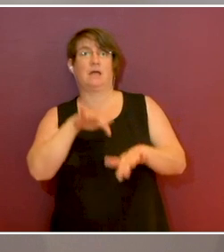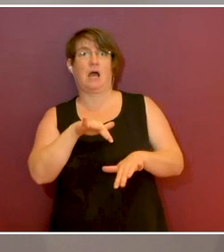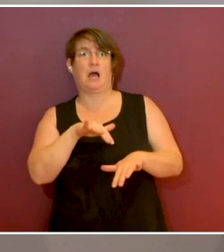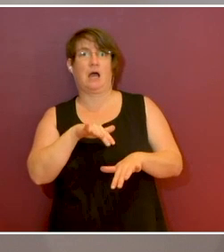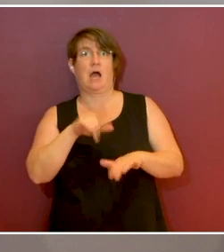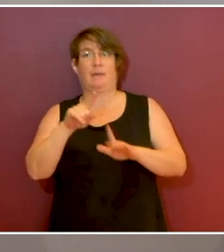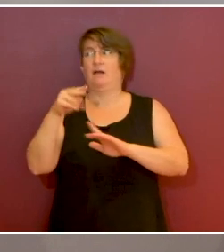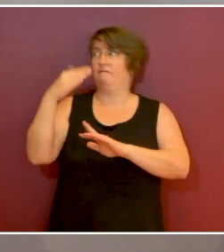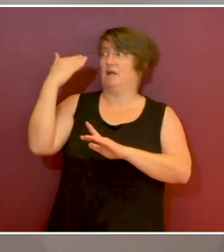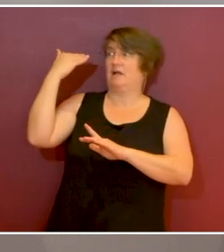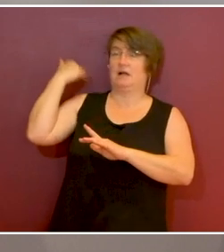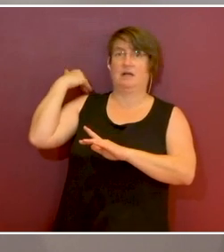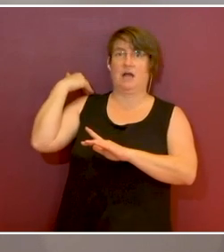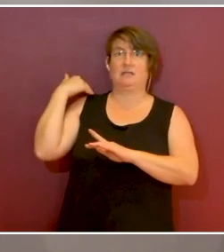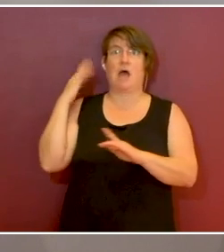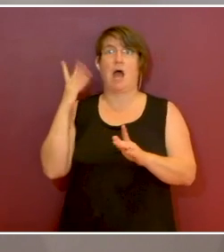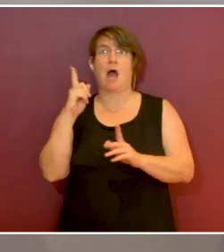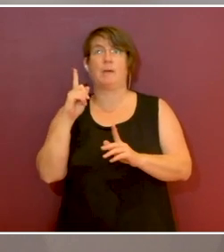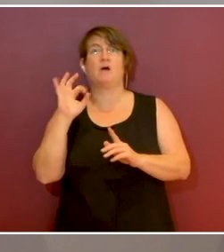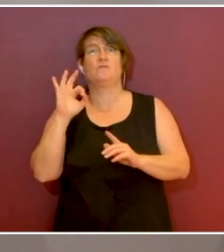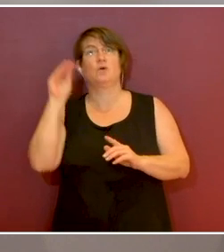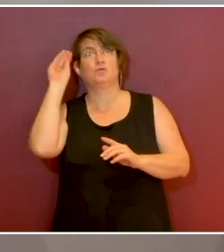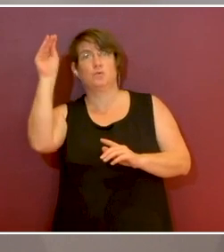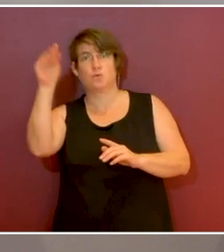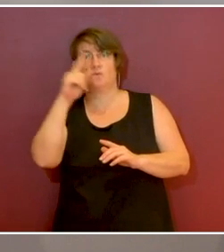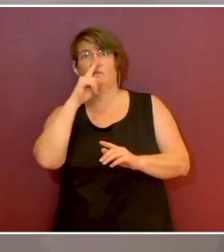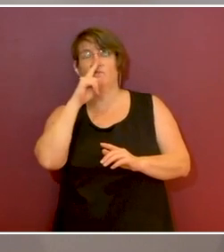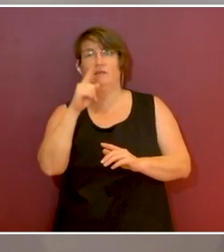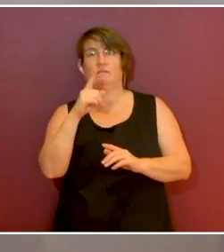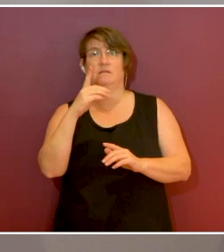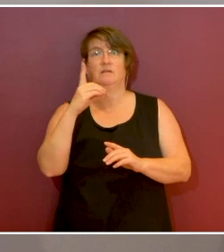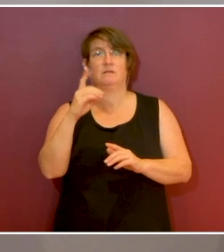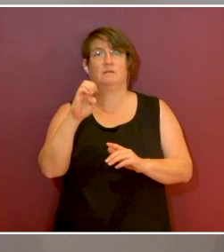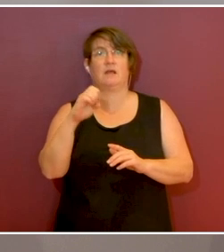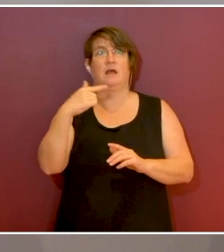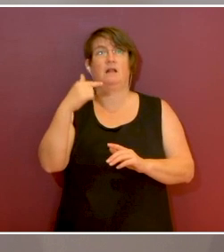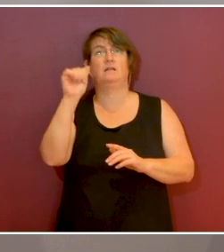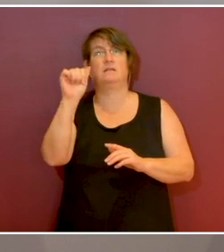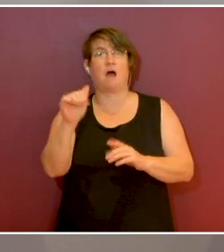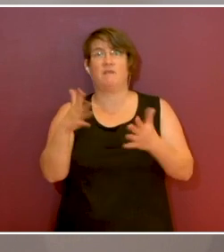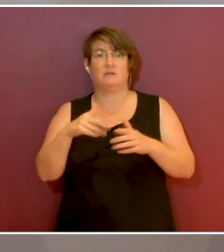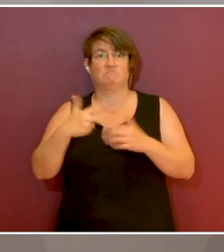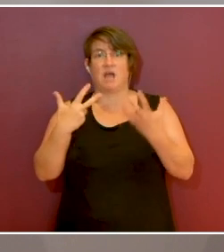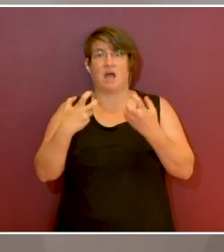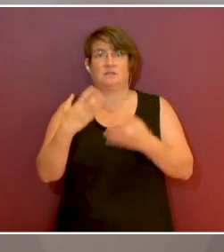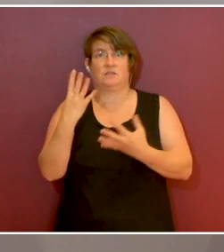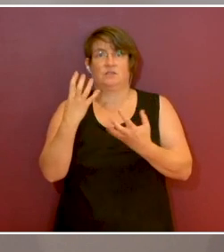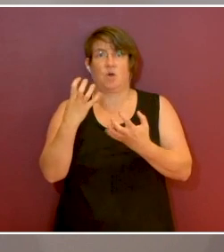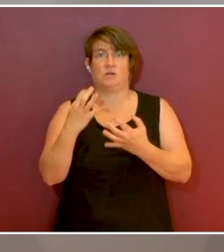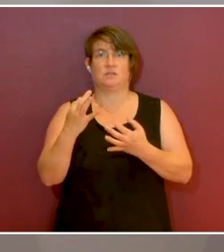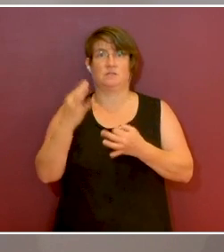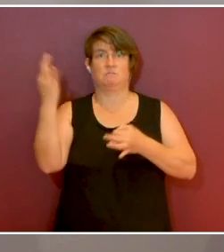in der Anwendung auf die Zukunft, wenn es Delta jetzt, also bald ja 80-90% Verbreitung gibt, ist sie